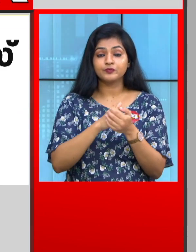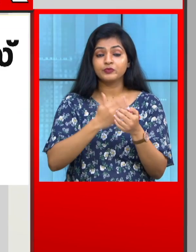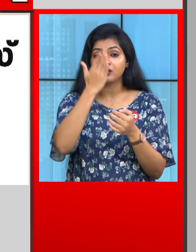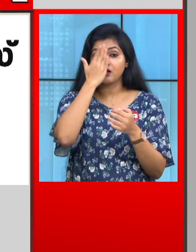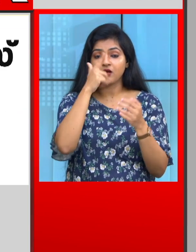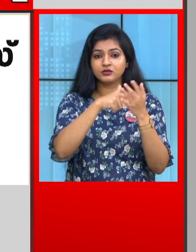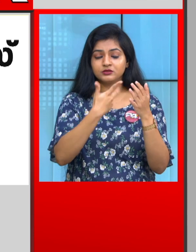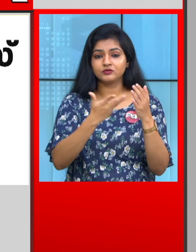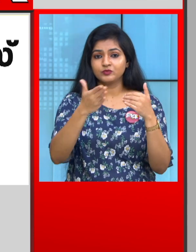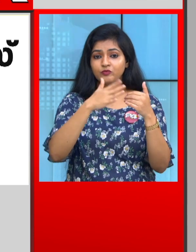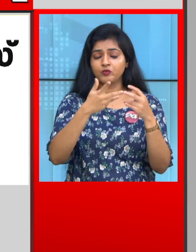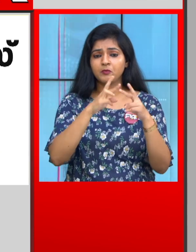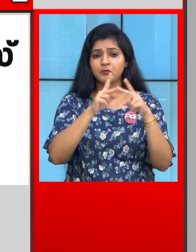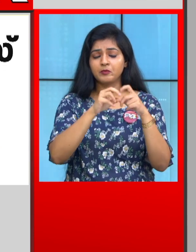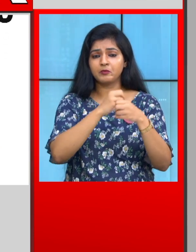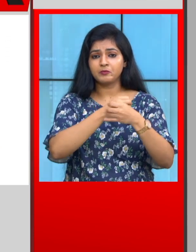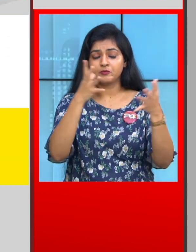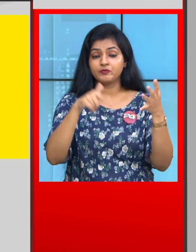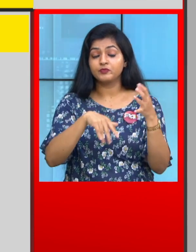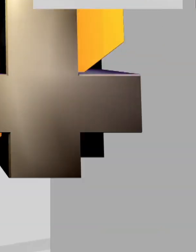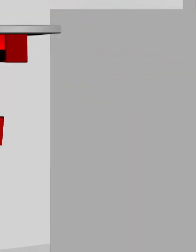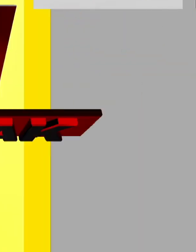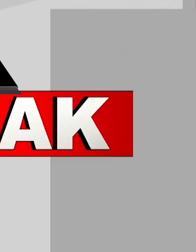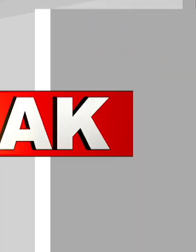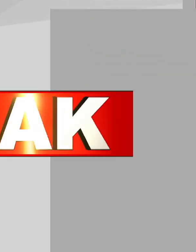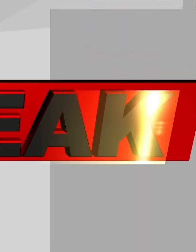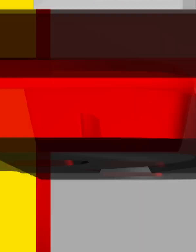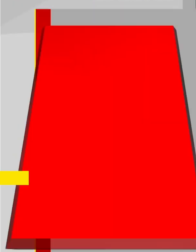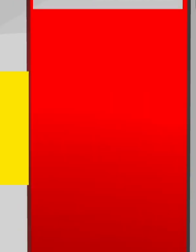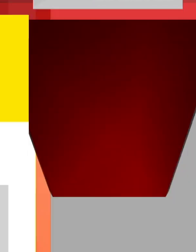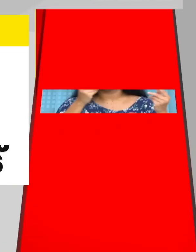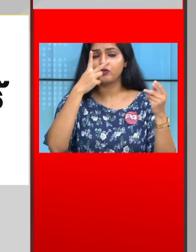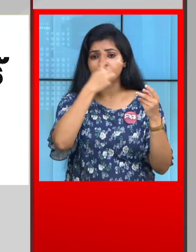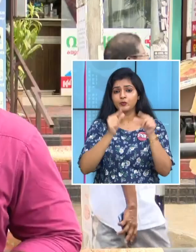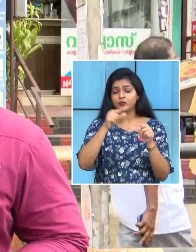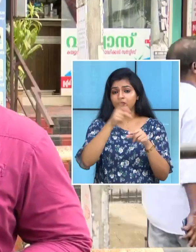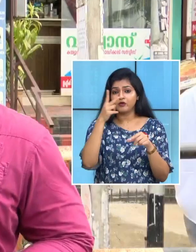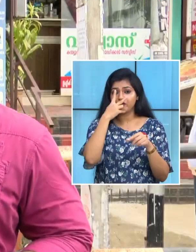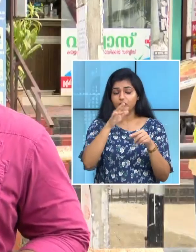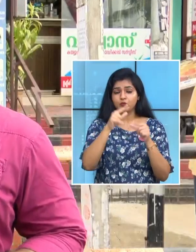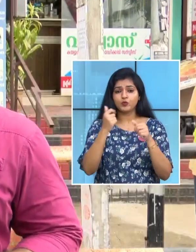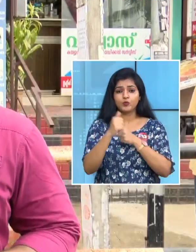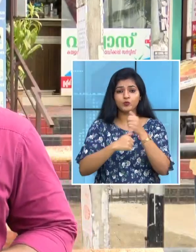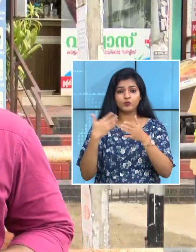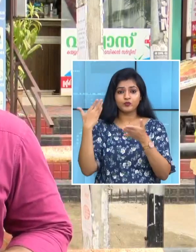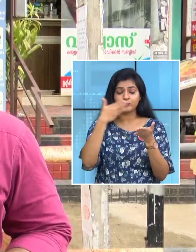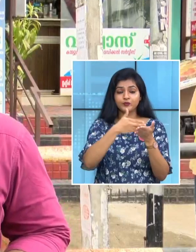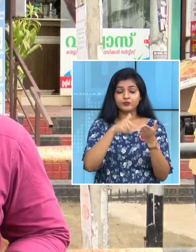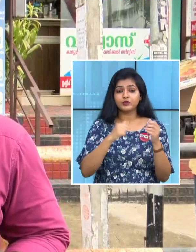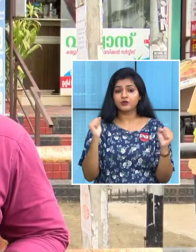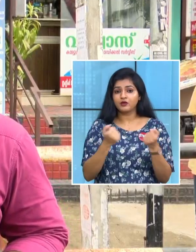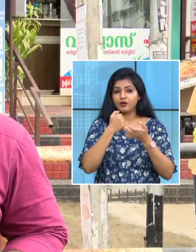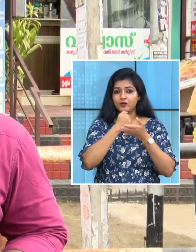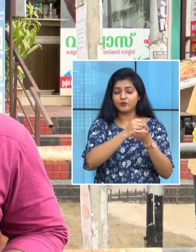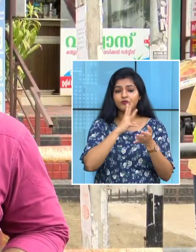പുറത്തേക്ക് പൊട്ടിച്ചിതറുന്നതും ഒപ്പം തീയും പുകയും ഒക്കെ പുറത്തേക്ക് വരുന്നതും കാണുന്നത്. തുടർന്ന് നാട്ടുകാരും ദൃക്സാക്ഷികളും ഒക്കെ അവിടേക്ക് ഓടിക്കൂടി അവർ തന്നെ വെള്ളമൊഴിച്ച്